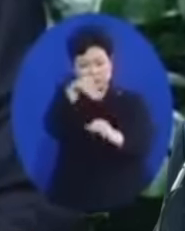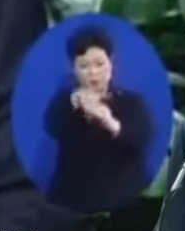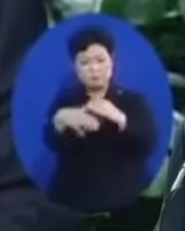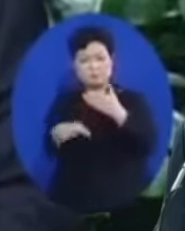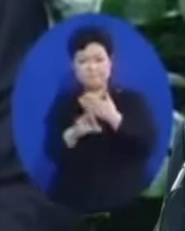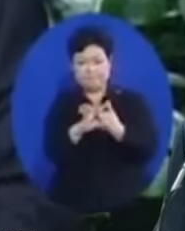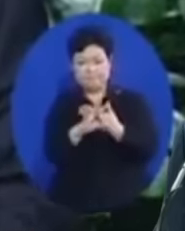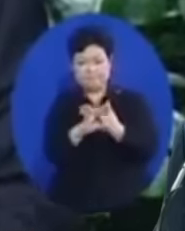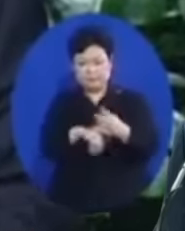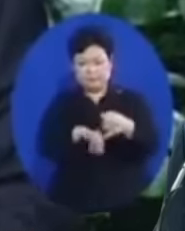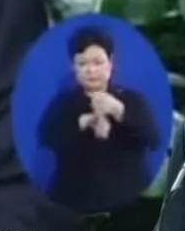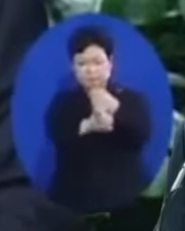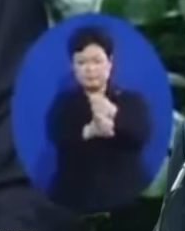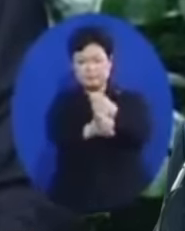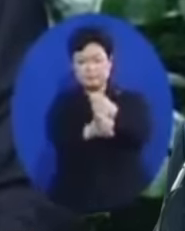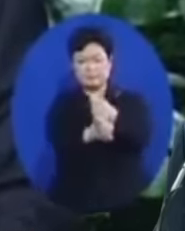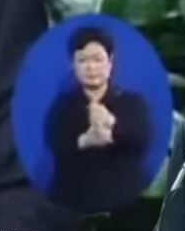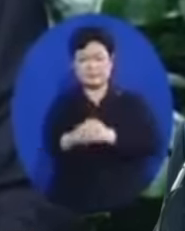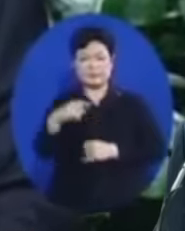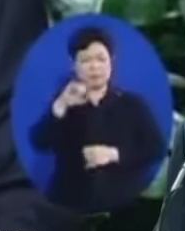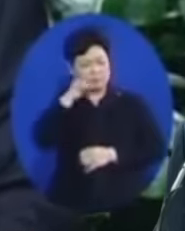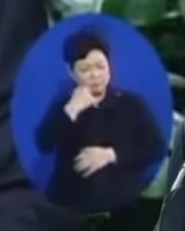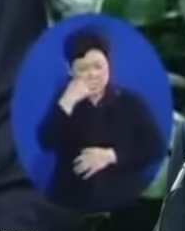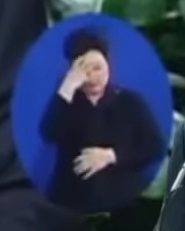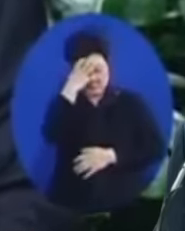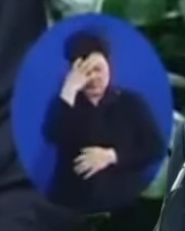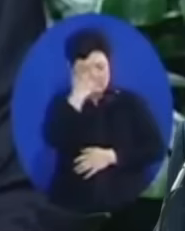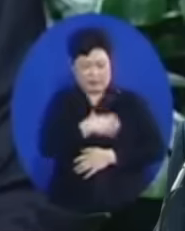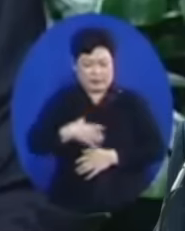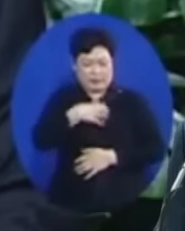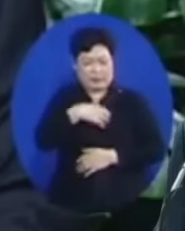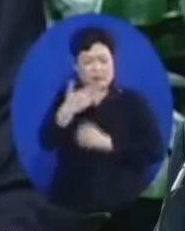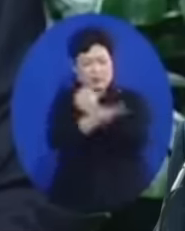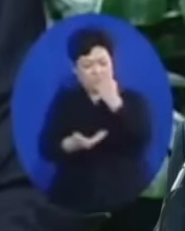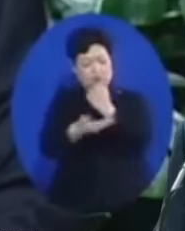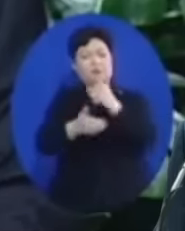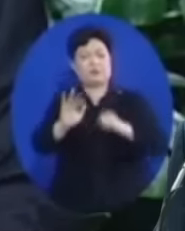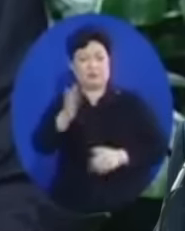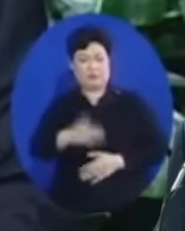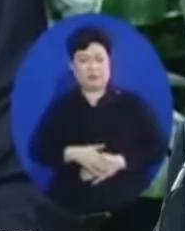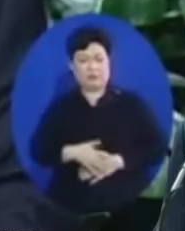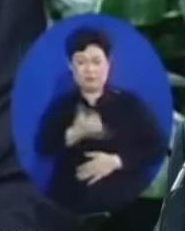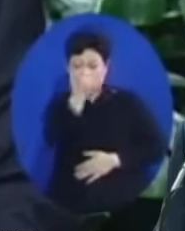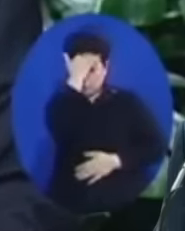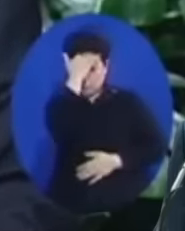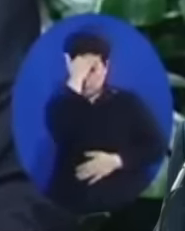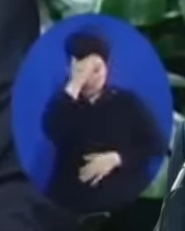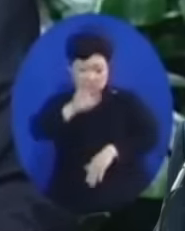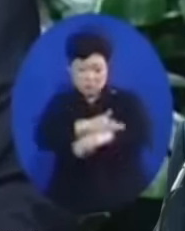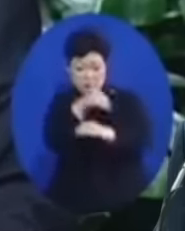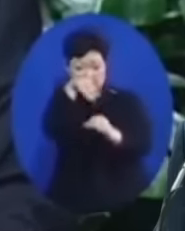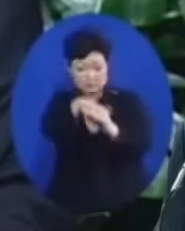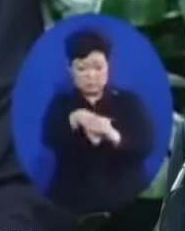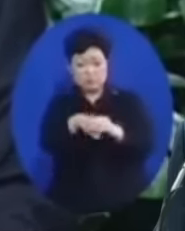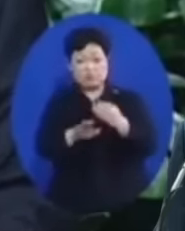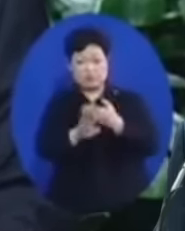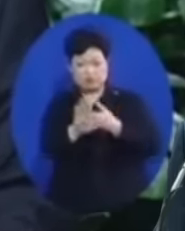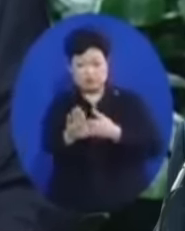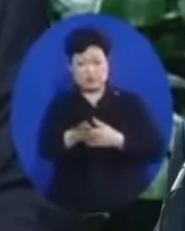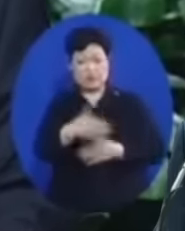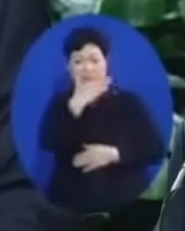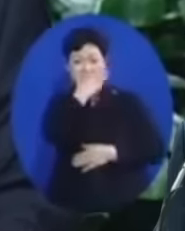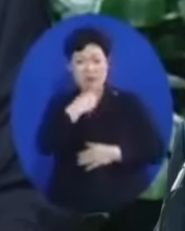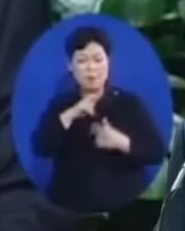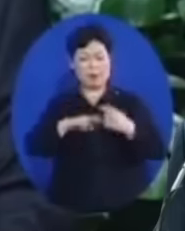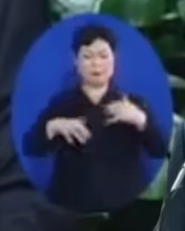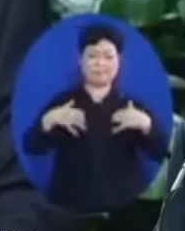놓으면 반드시 시련과 고난과 괴로움으로 거두게 되는 것입니다. 도덕적으로 잘못 심어놓고 난 다음에